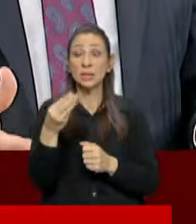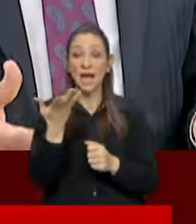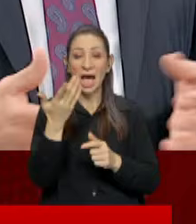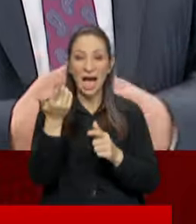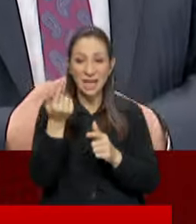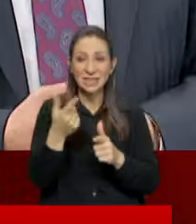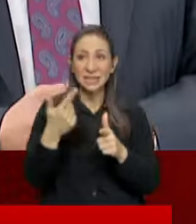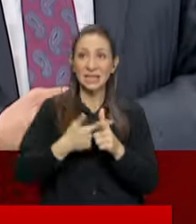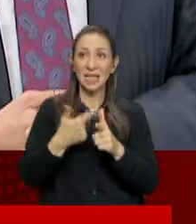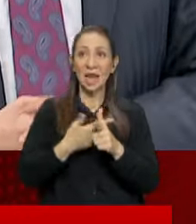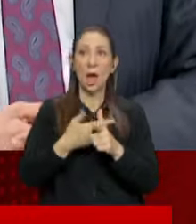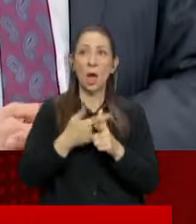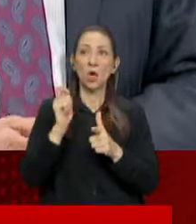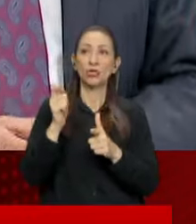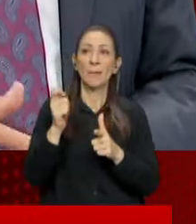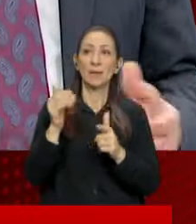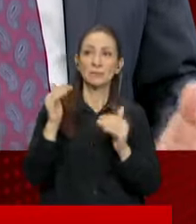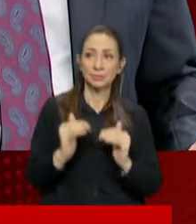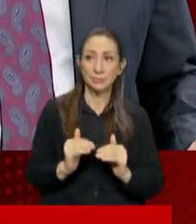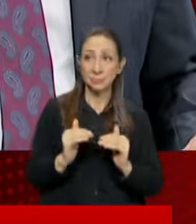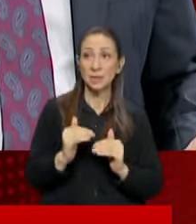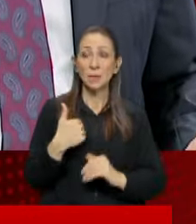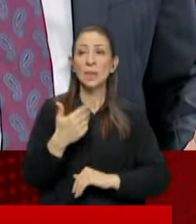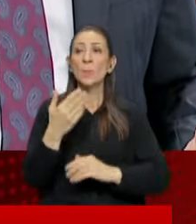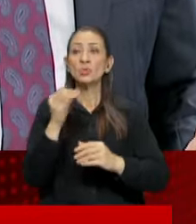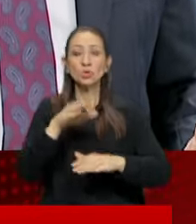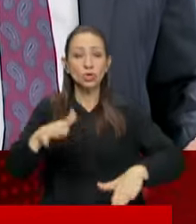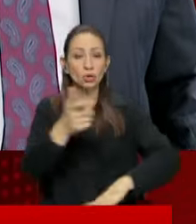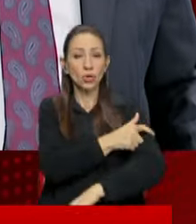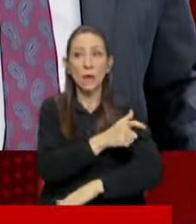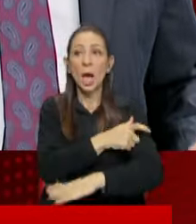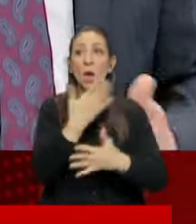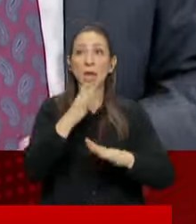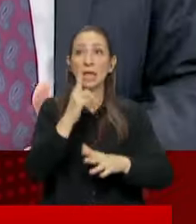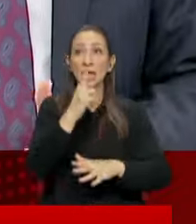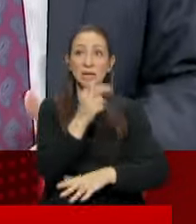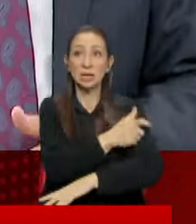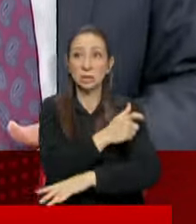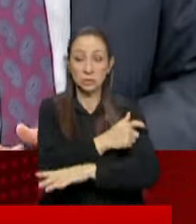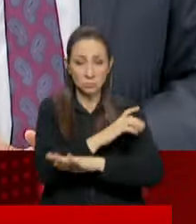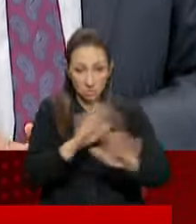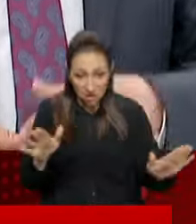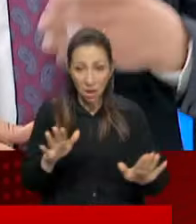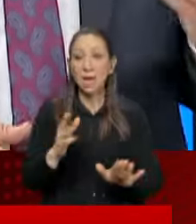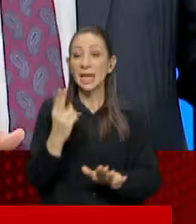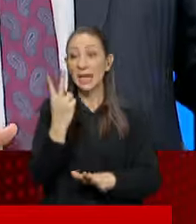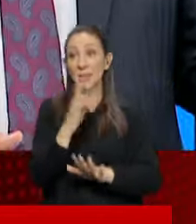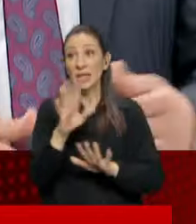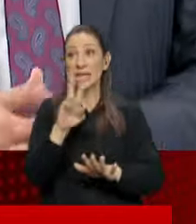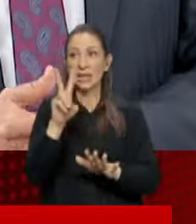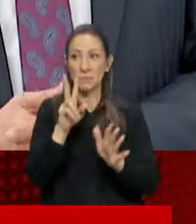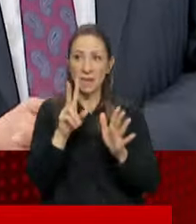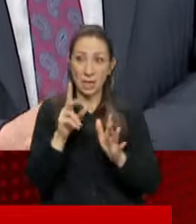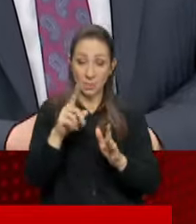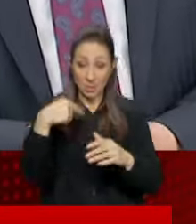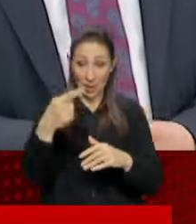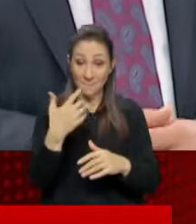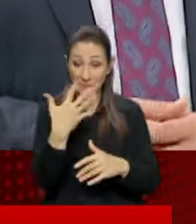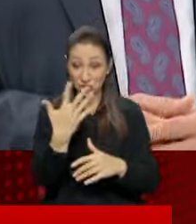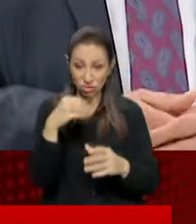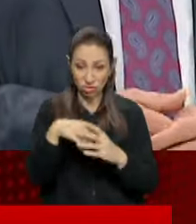kira ödemesini sağladı. Kreşimiz yoktu yapılan. 7 kreşi bitirdik. 2 kreş daha bitiriyoruz. 20'ye tamamlayacağız bir dahaki